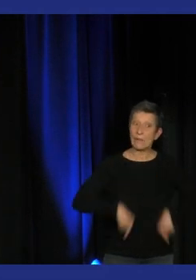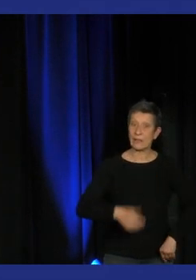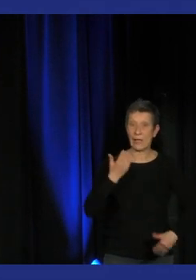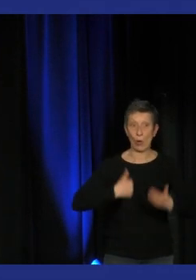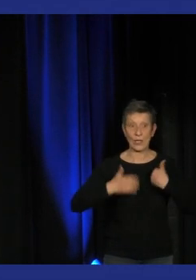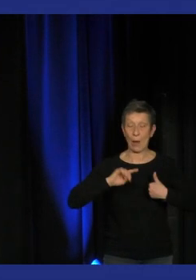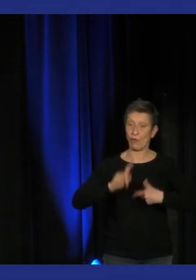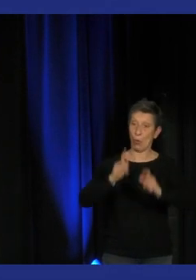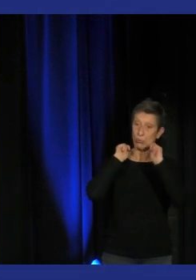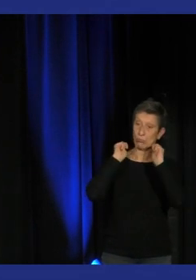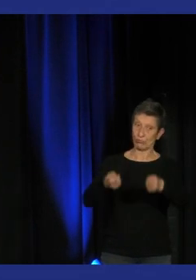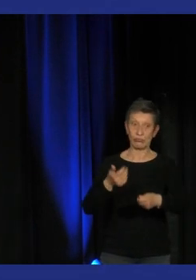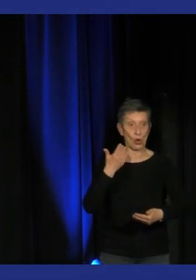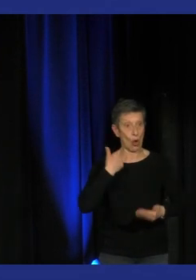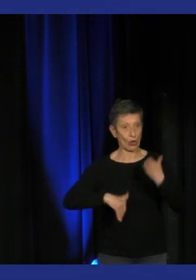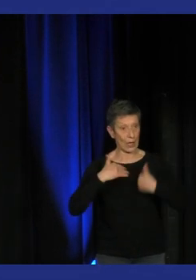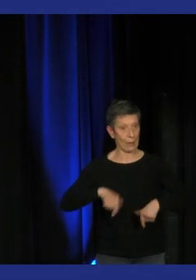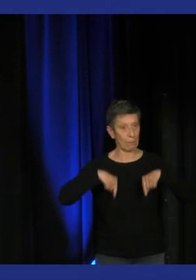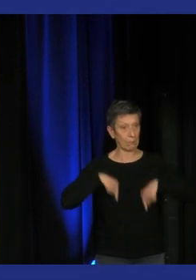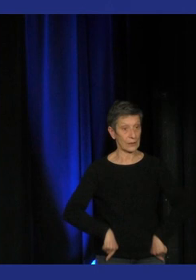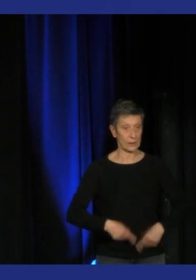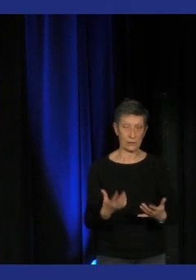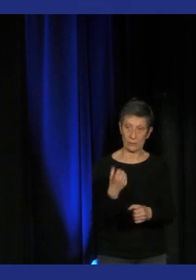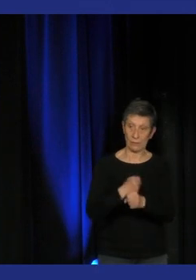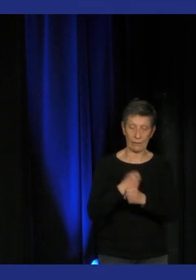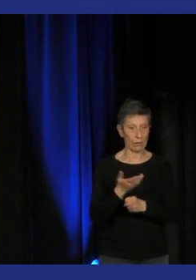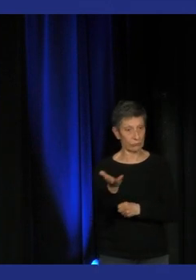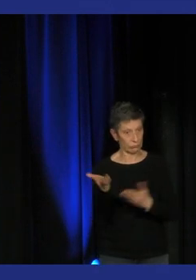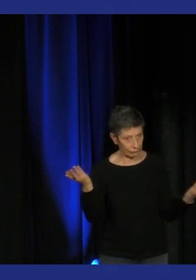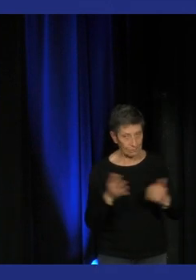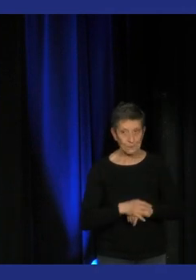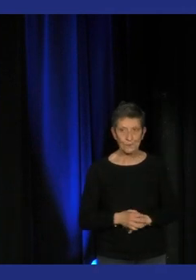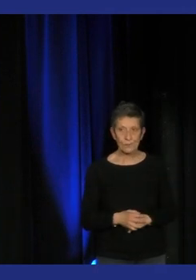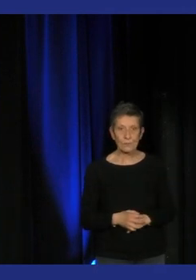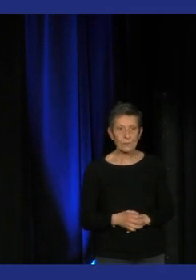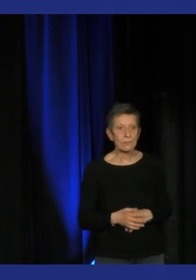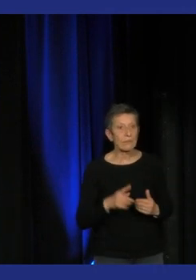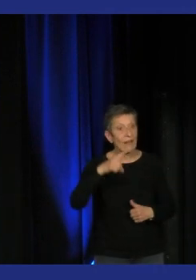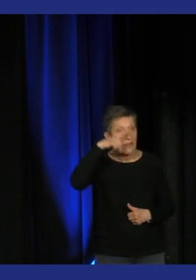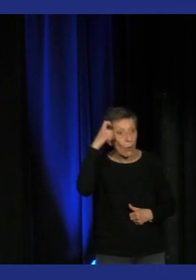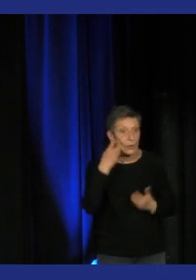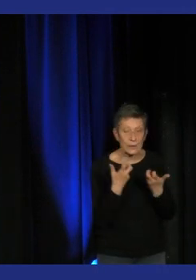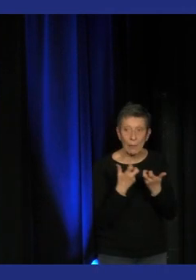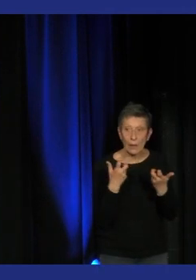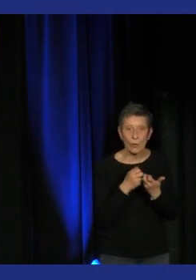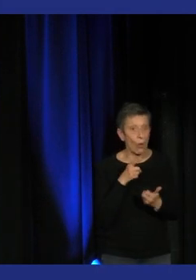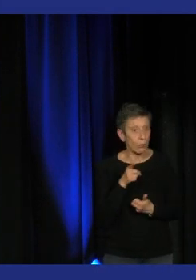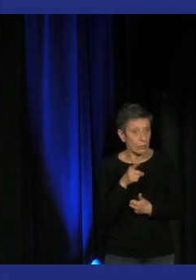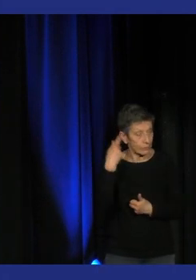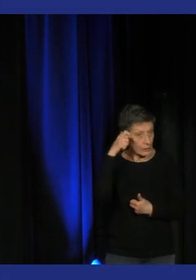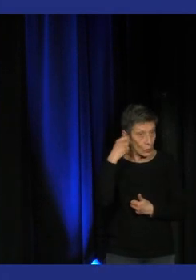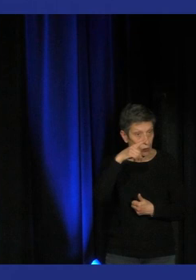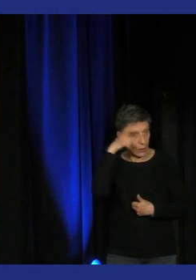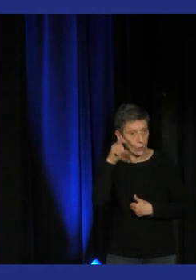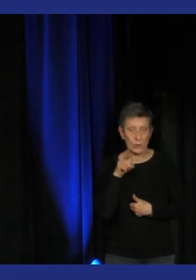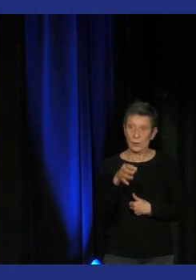handicapé qui fasse le job. On a eu Nicolas Sarkozy qui s'est dit tiens, on va prendre